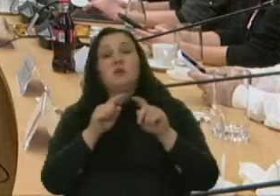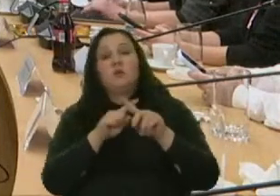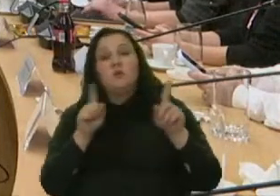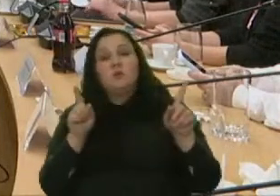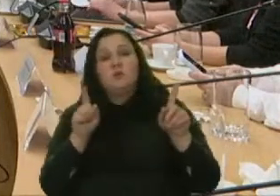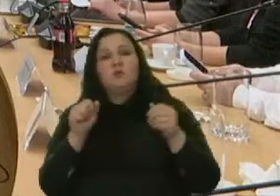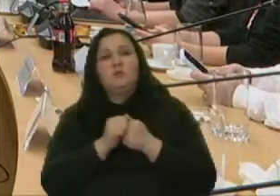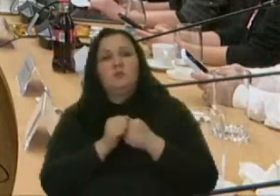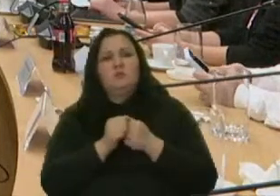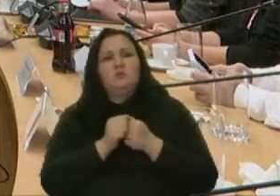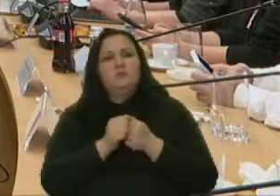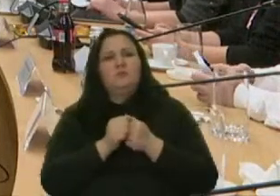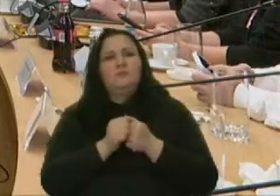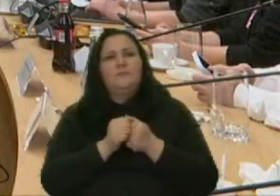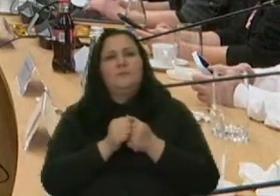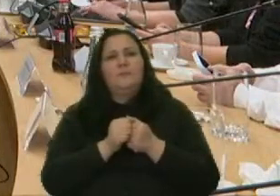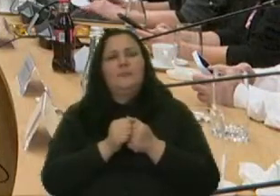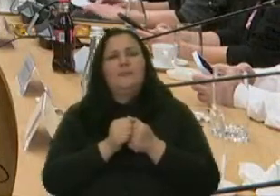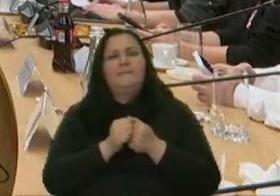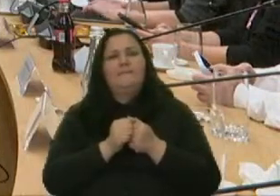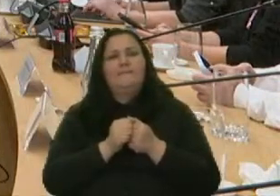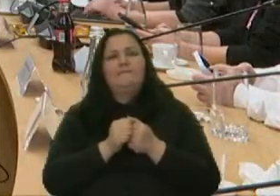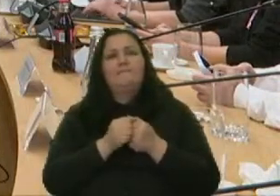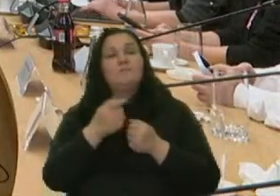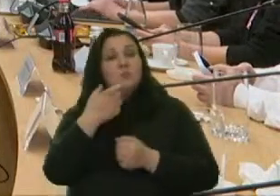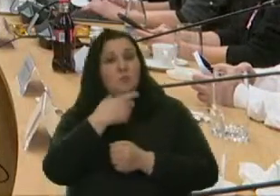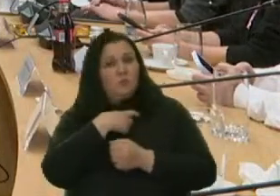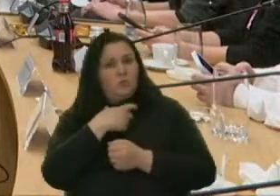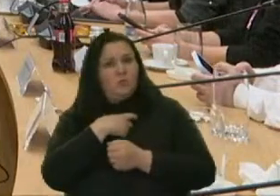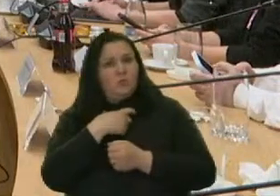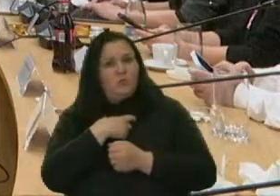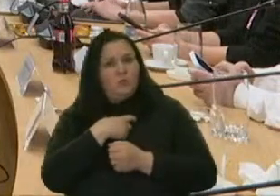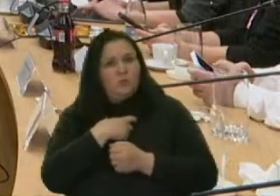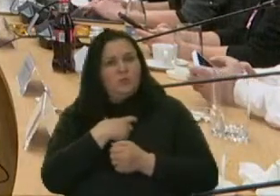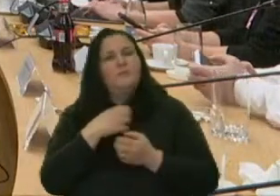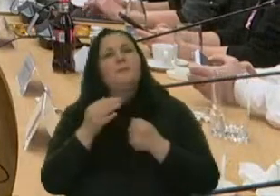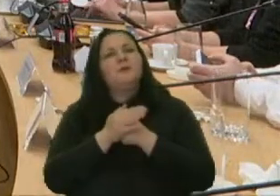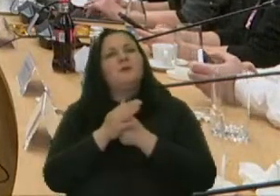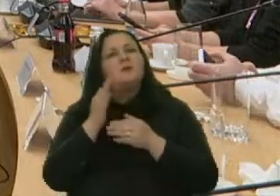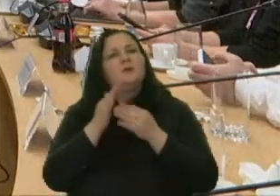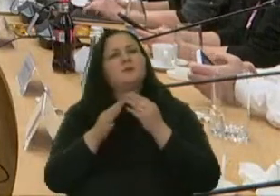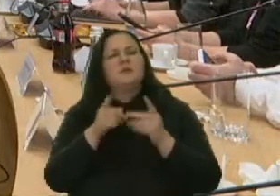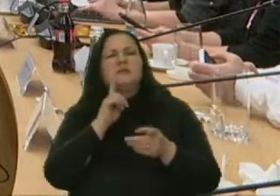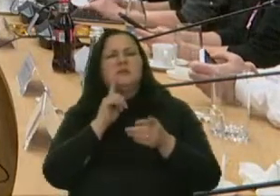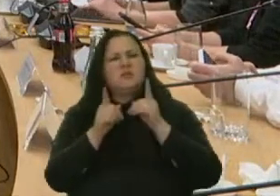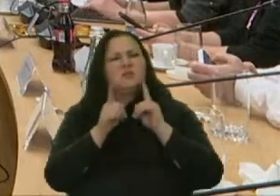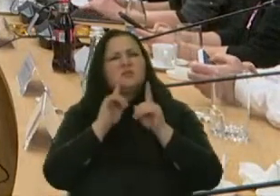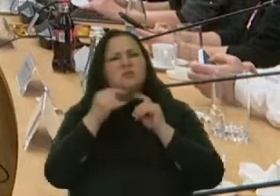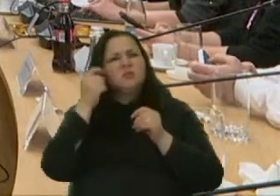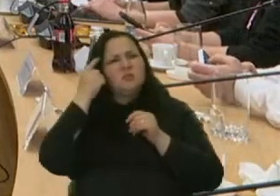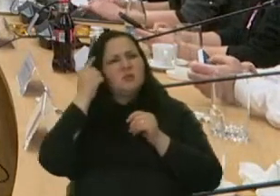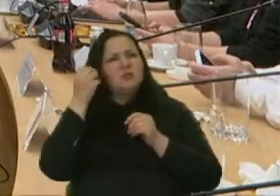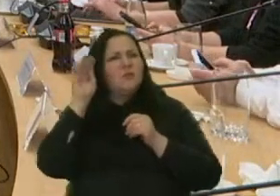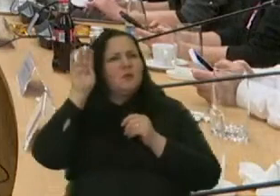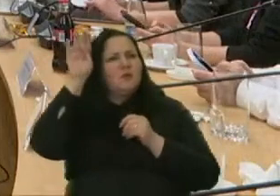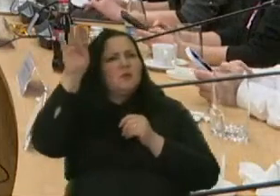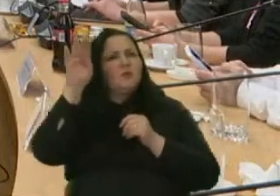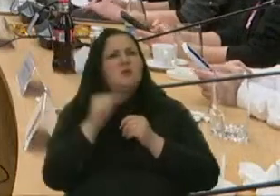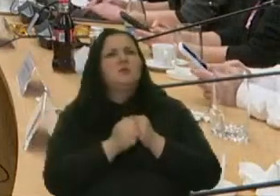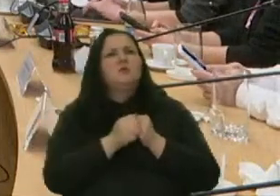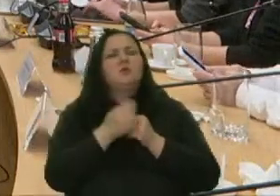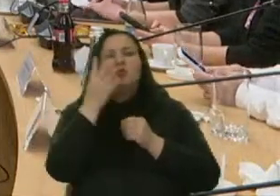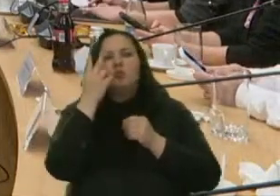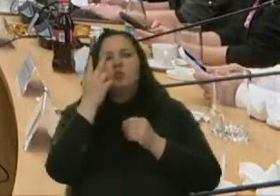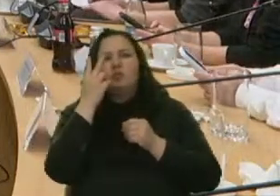la la ceilalți deci putem până la urmă putem să dezbatem și să gândim pentru viitor chiar